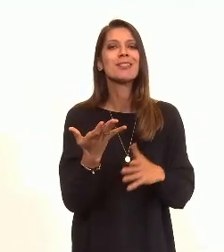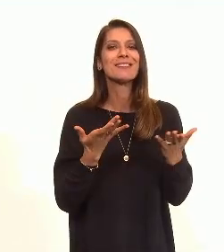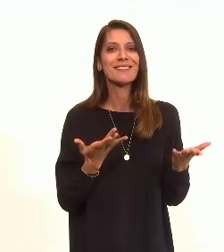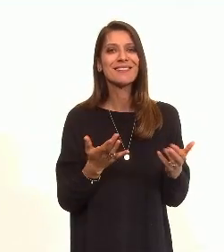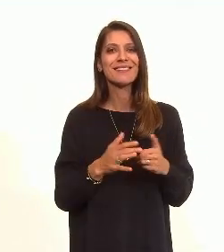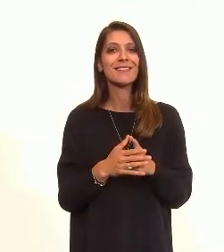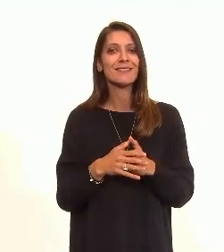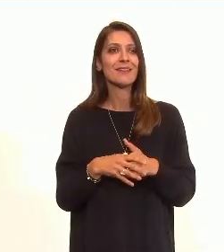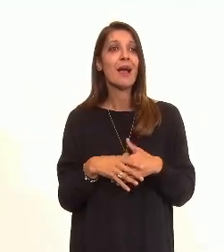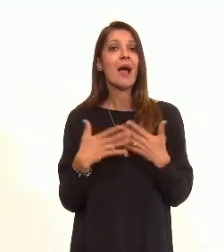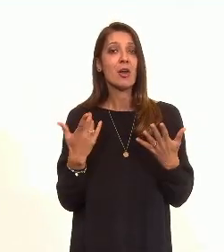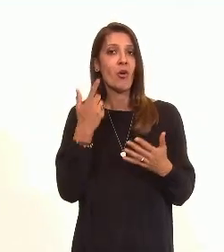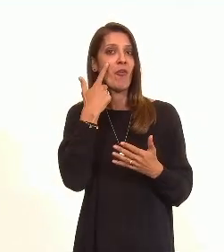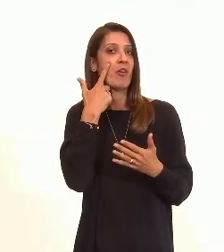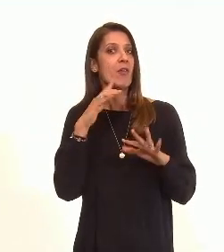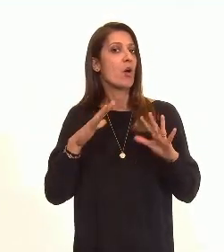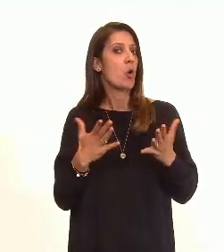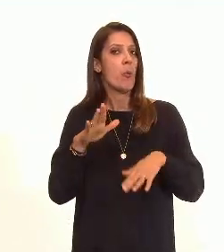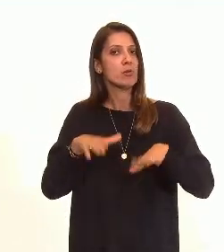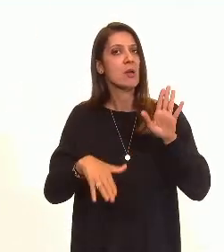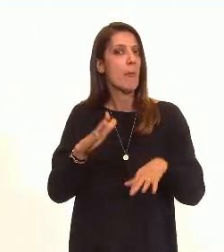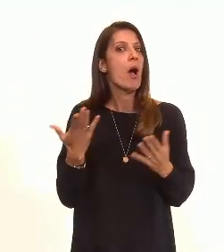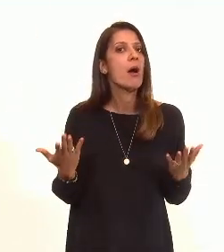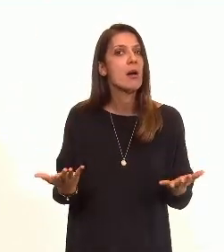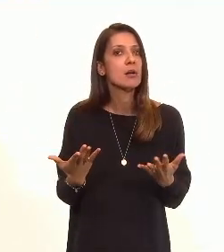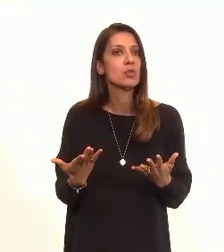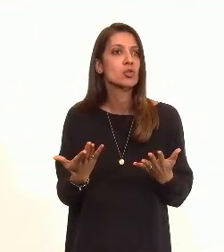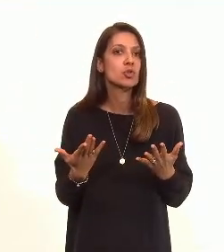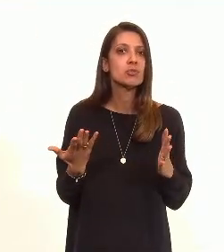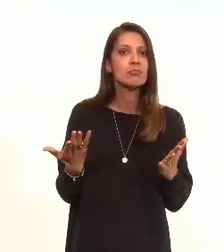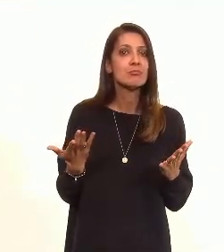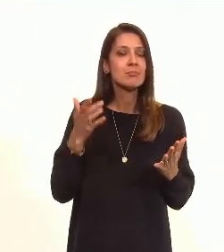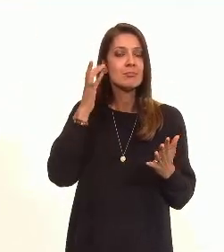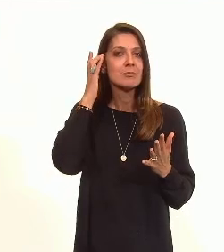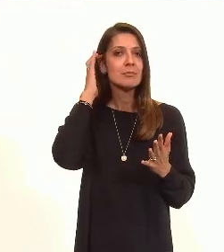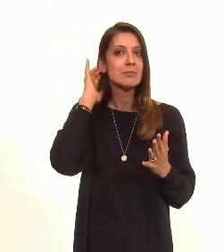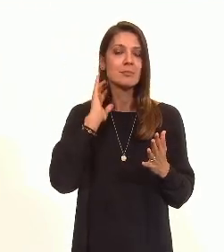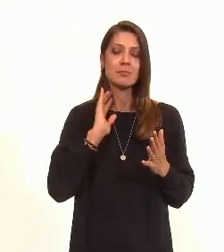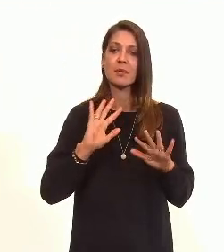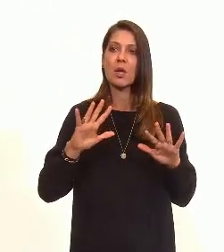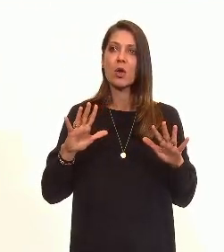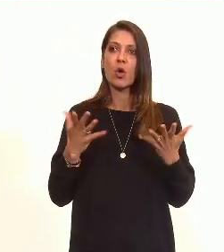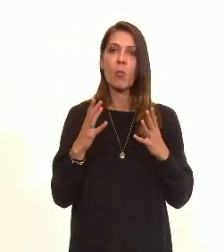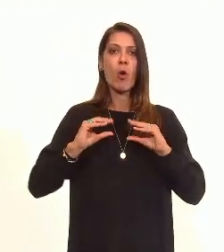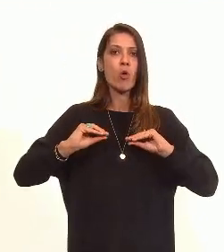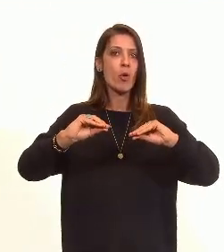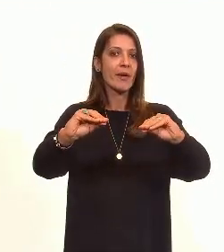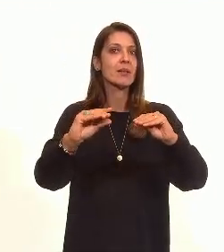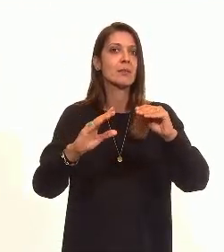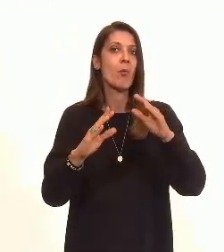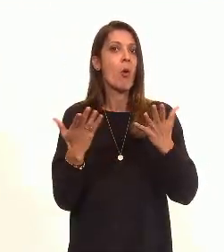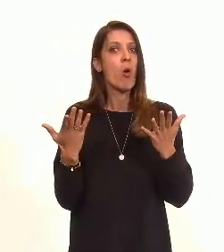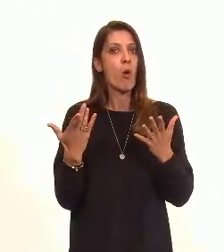de sujet. On va voir comment Citoyennage fonctionne, on va voir comment ce dispositif déploie justement cette dimension citoyenne avec vous